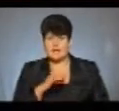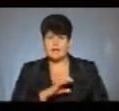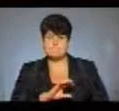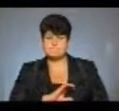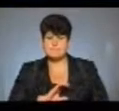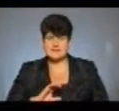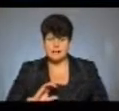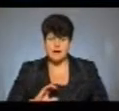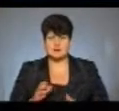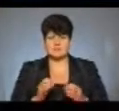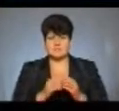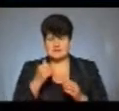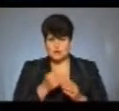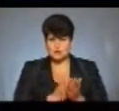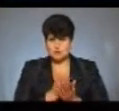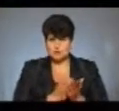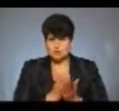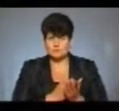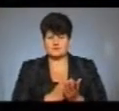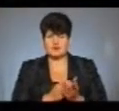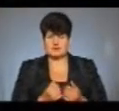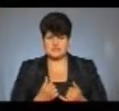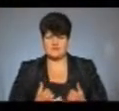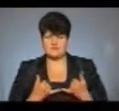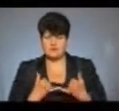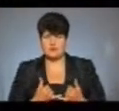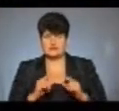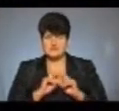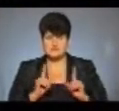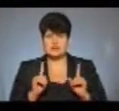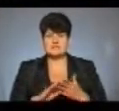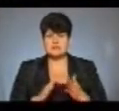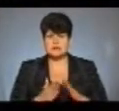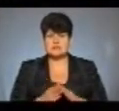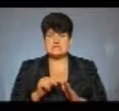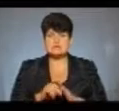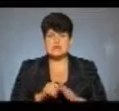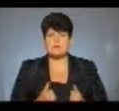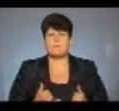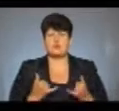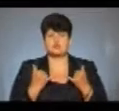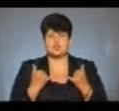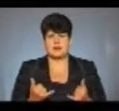років сумлінної служби, нагородні знаки за відвагу в надзвичайній ситуації та знак пошани.